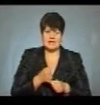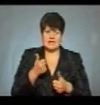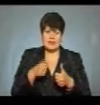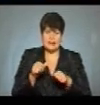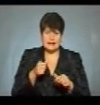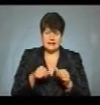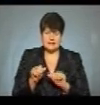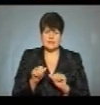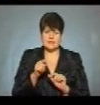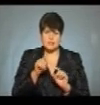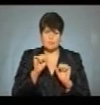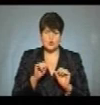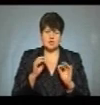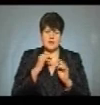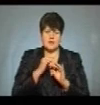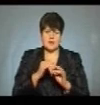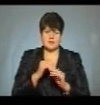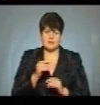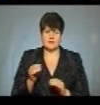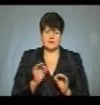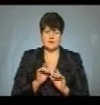каже, на ній можна грати.